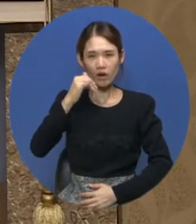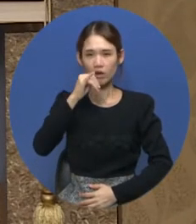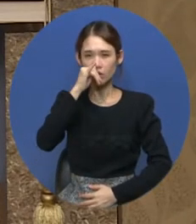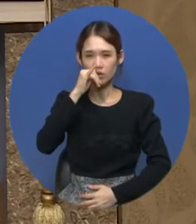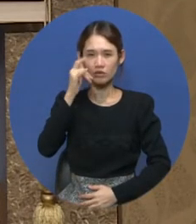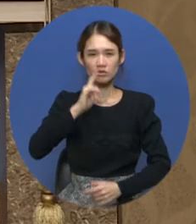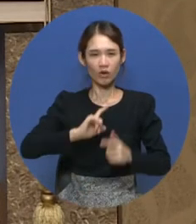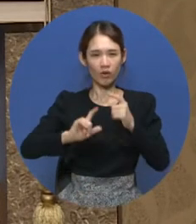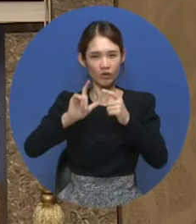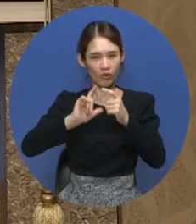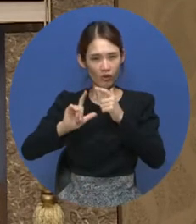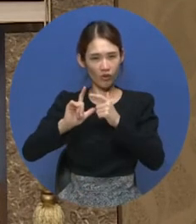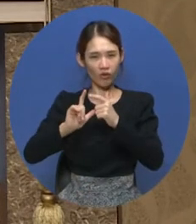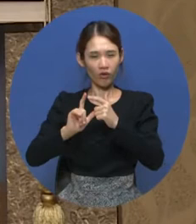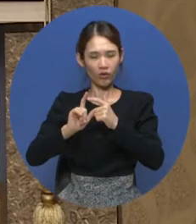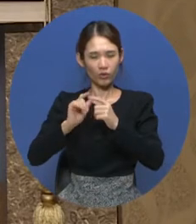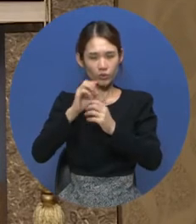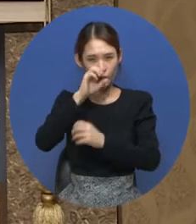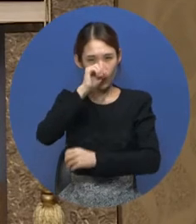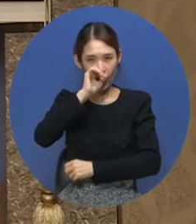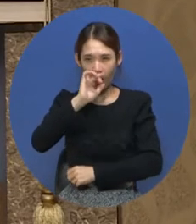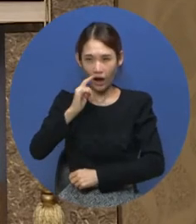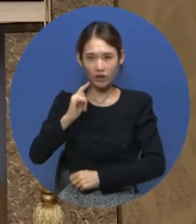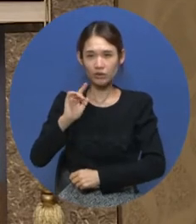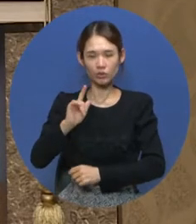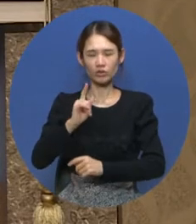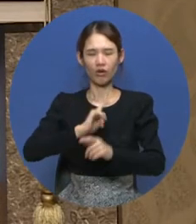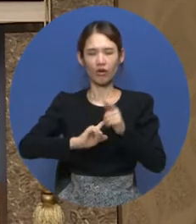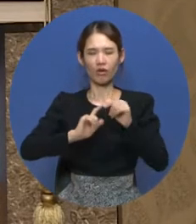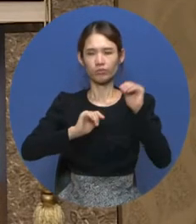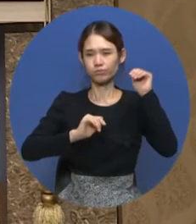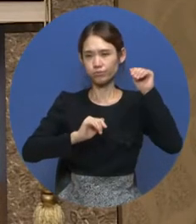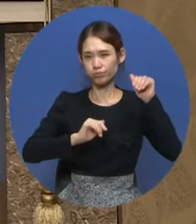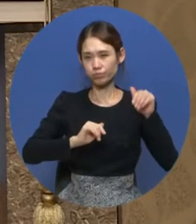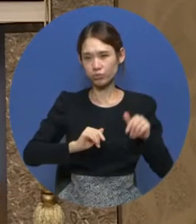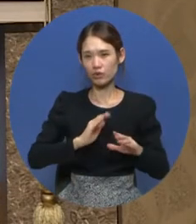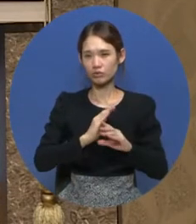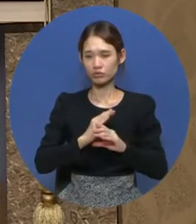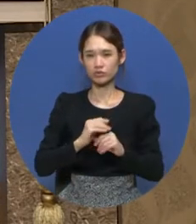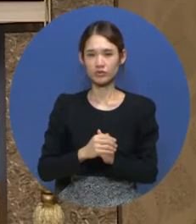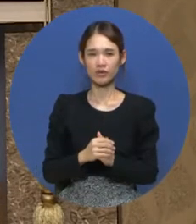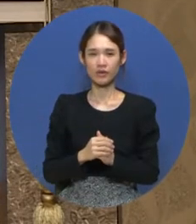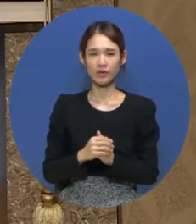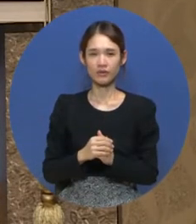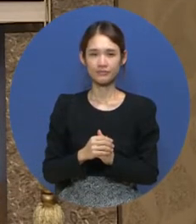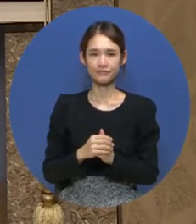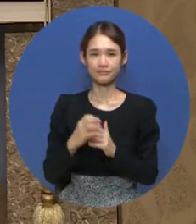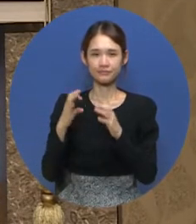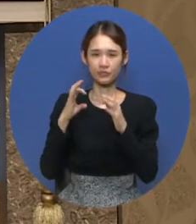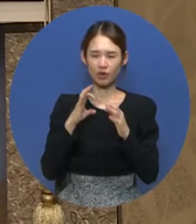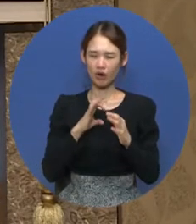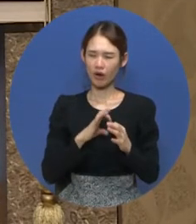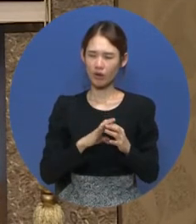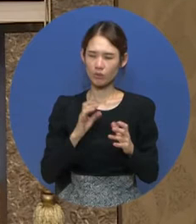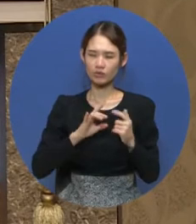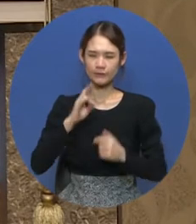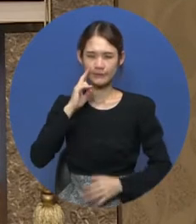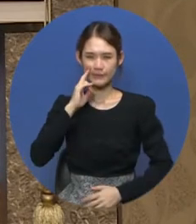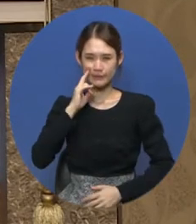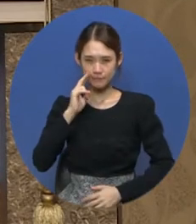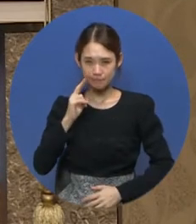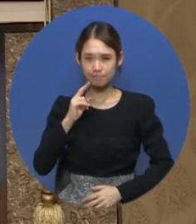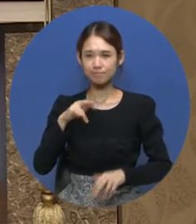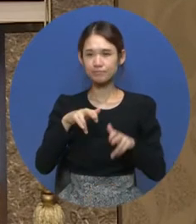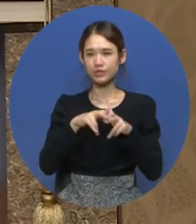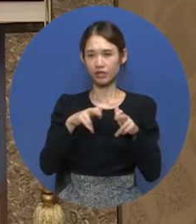점점 점점 나아지는 것이 아니라 진행중인 지가 아닙니다 그래서 어 계속 고착화 4 있는 그런 장애